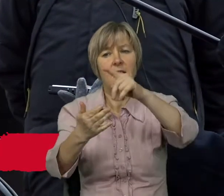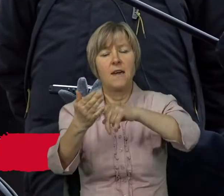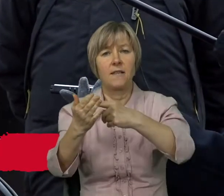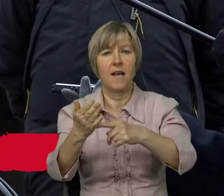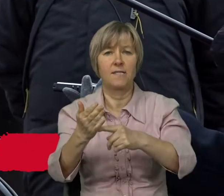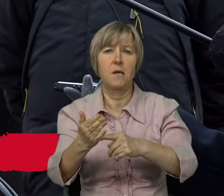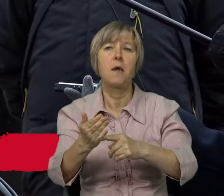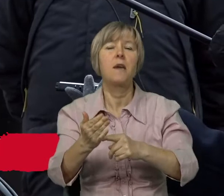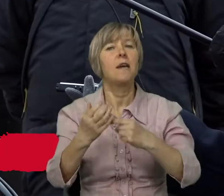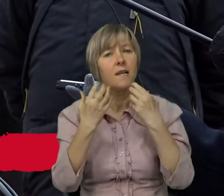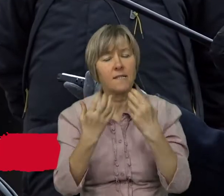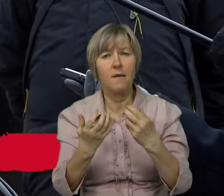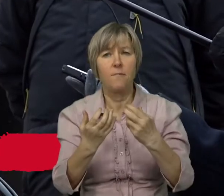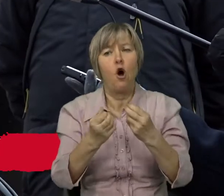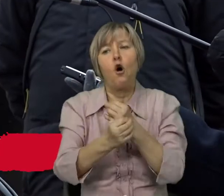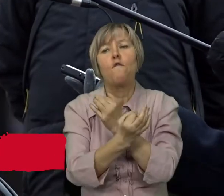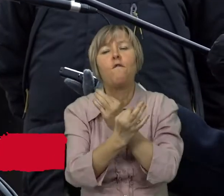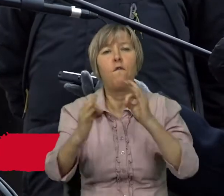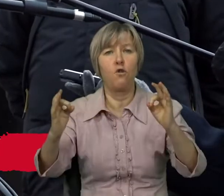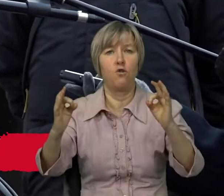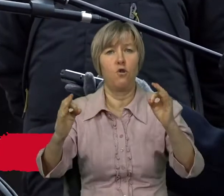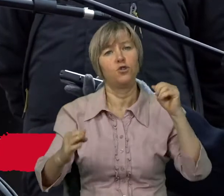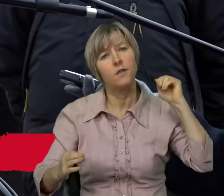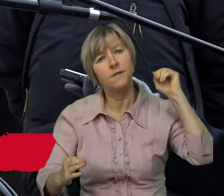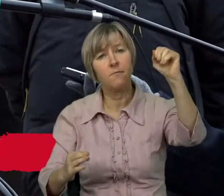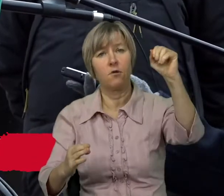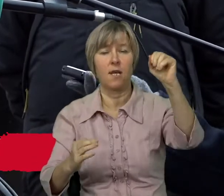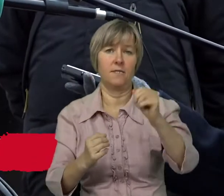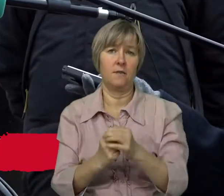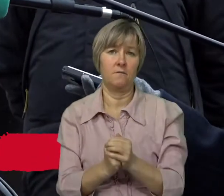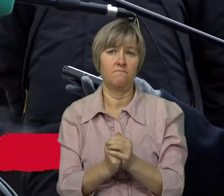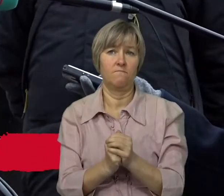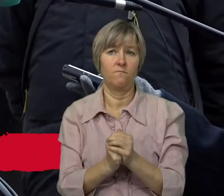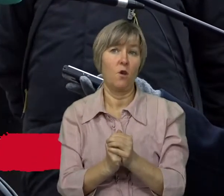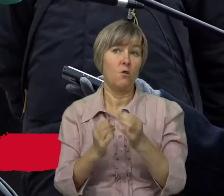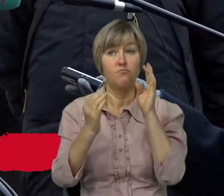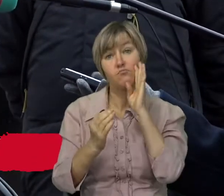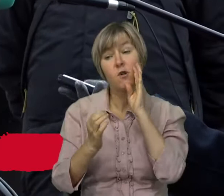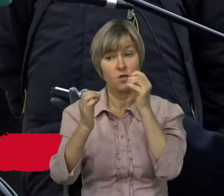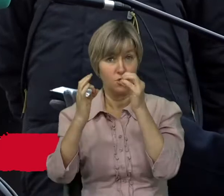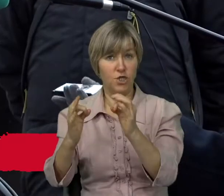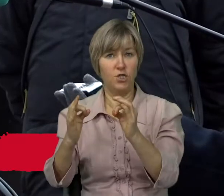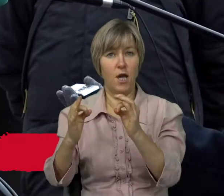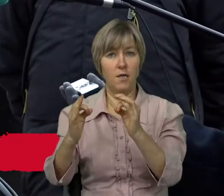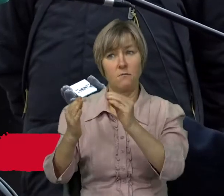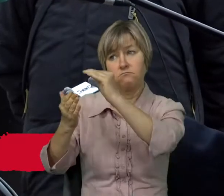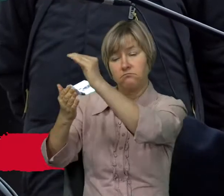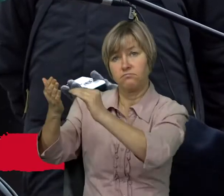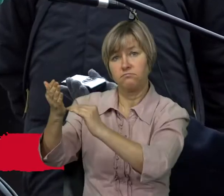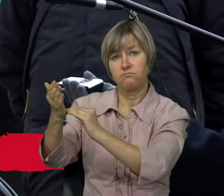o wolność, prawdę, demokrację. Tak jak chociażby dzisiaj napis po białorusku